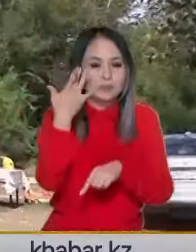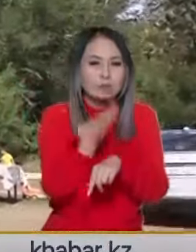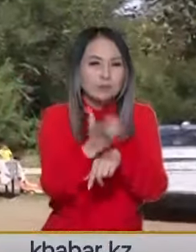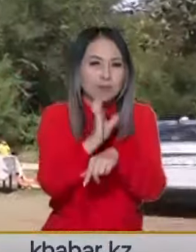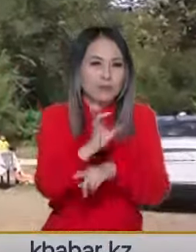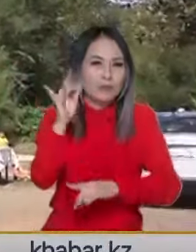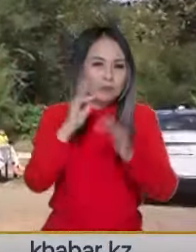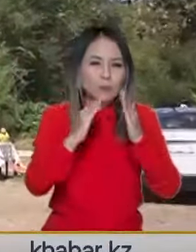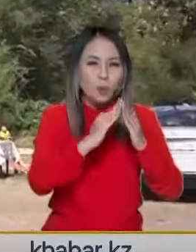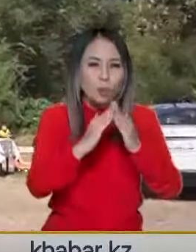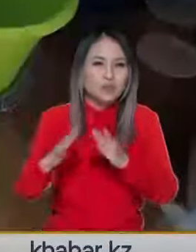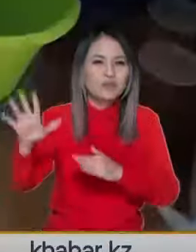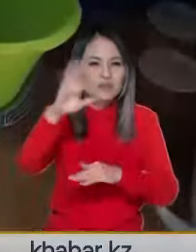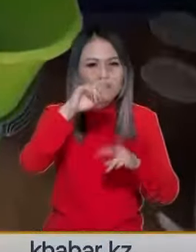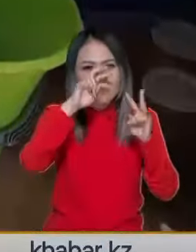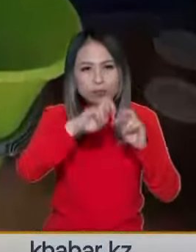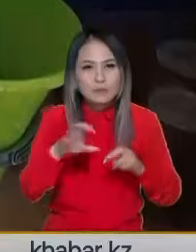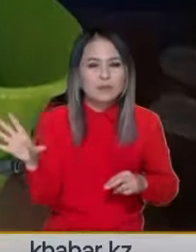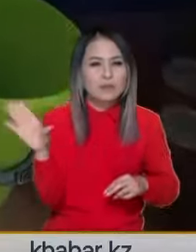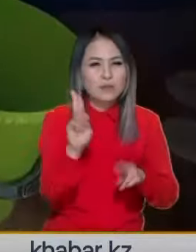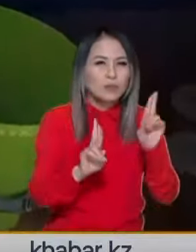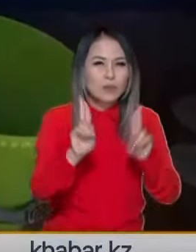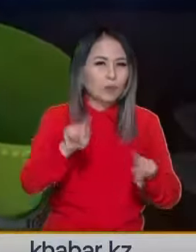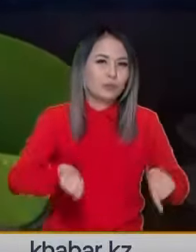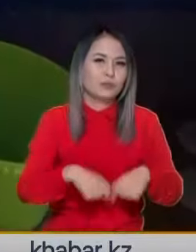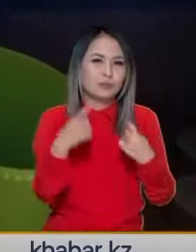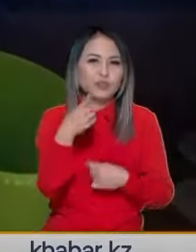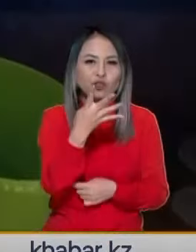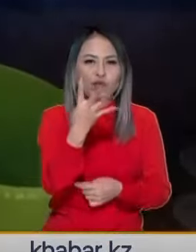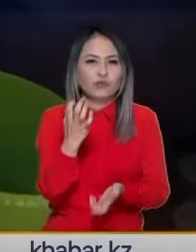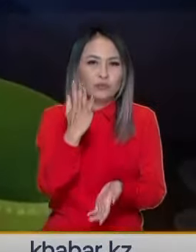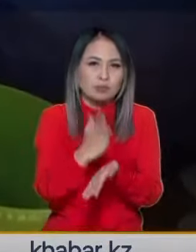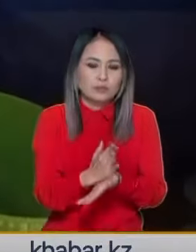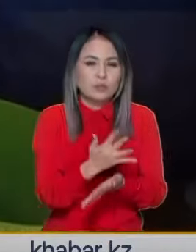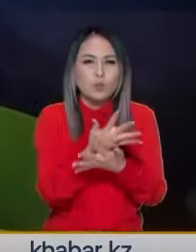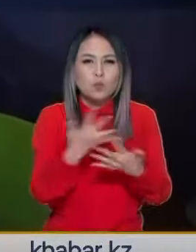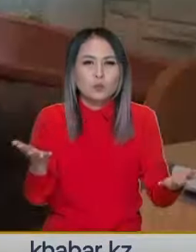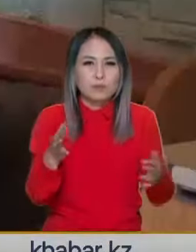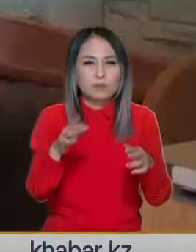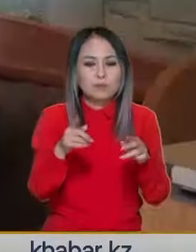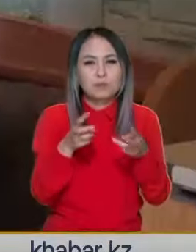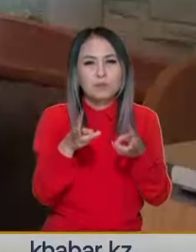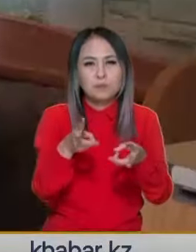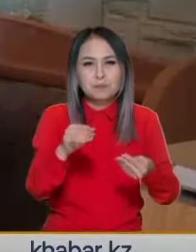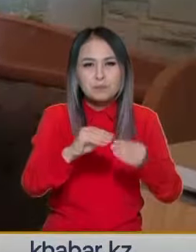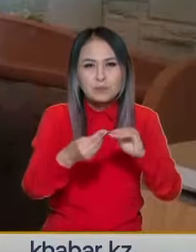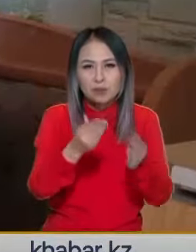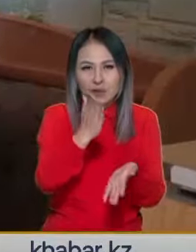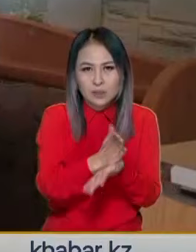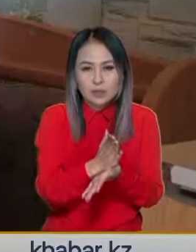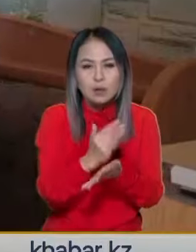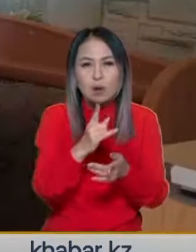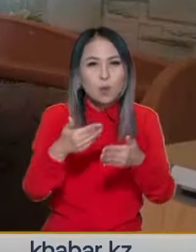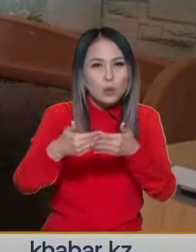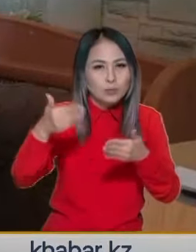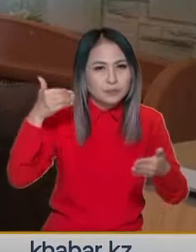Шығыста жеке үйлерді аралап шыққан мамандар қауіпсіздік талабы бұзылған 1400 деректі анықтады. Олардың көбі пештердің ақауы. Ал оқыс оқиғалардың алдын алу